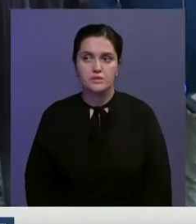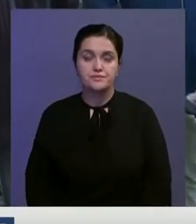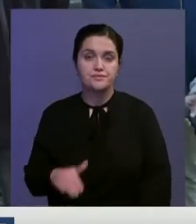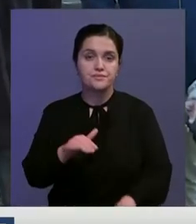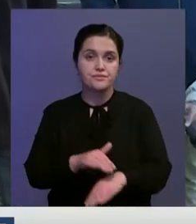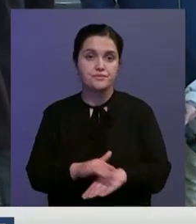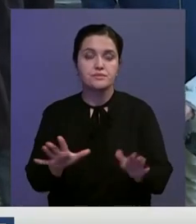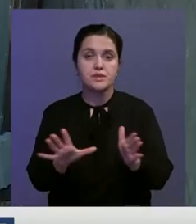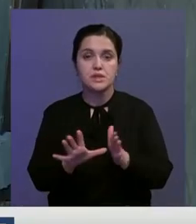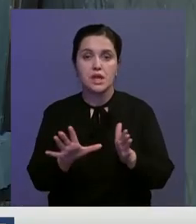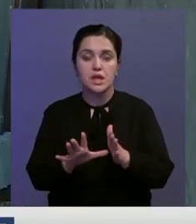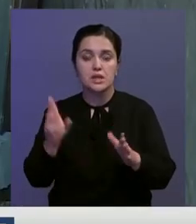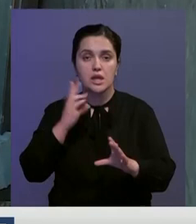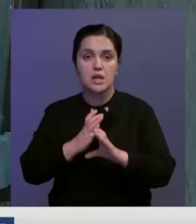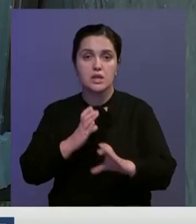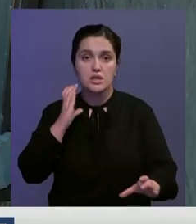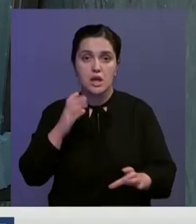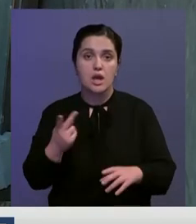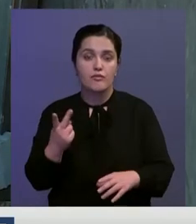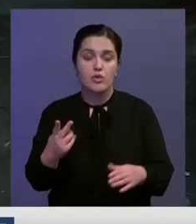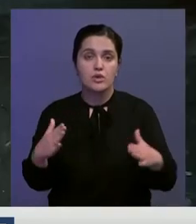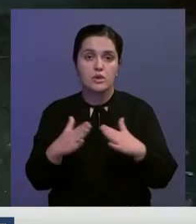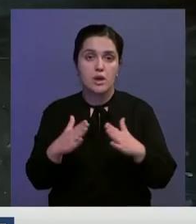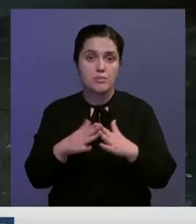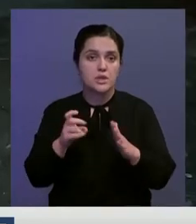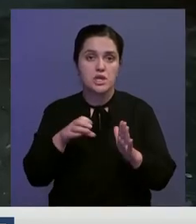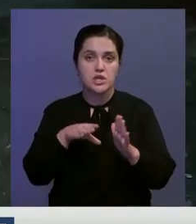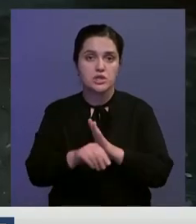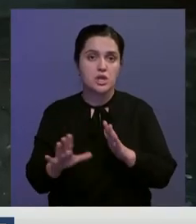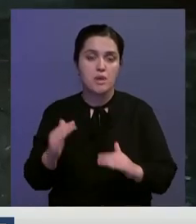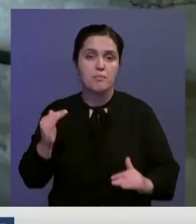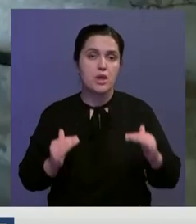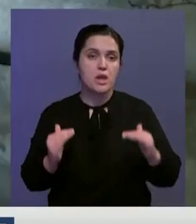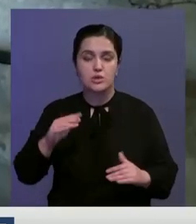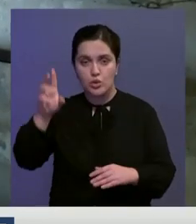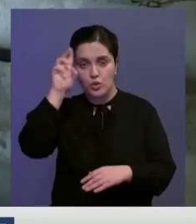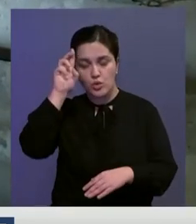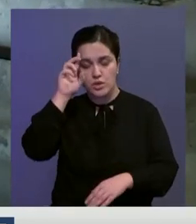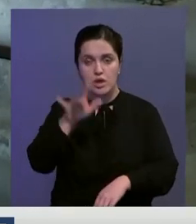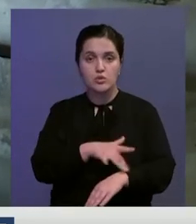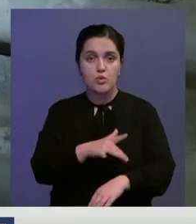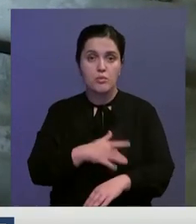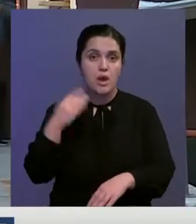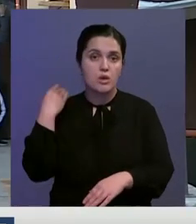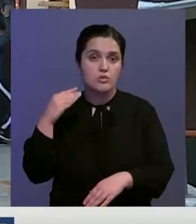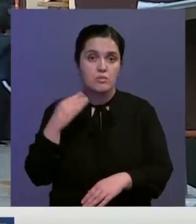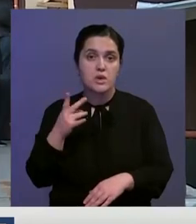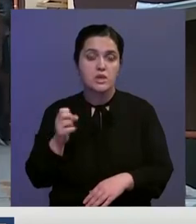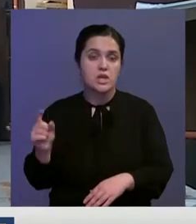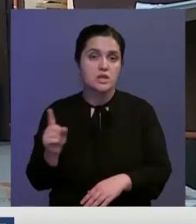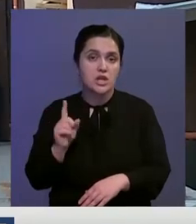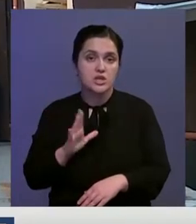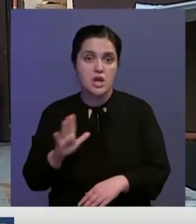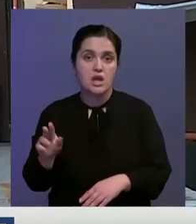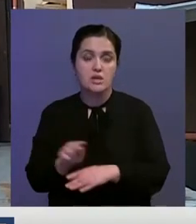что электро- и канализационные сети этих двух домов не числятся на балансе коммунальных служб. Некоторые актюбинцы, так и не дождавшись